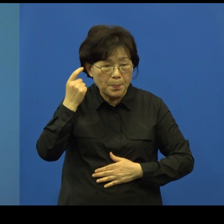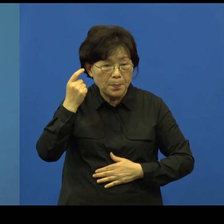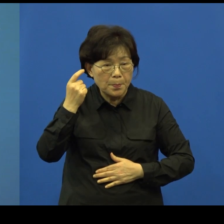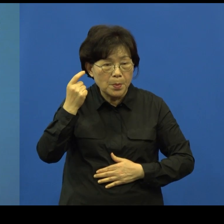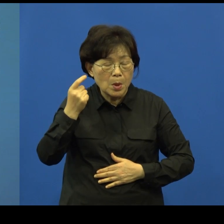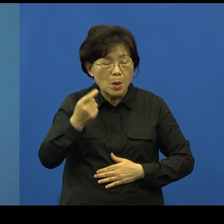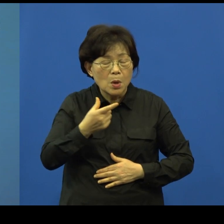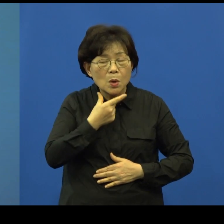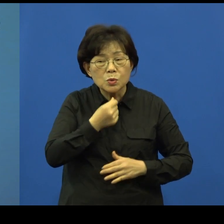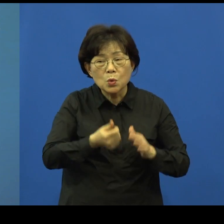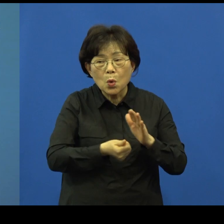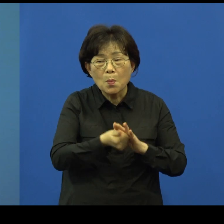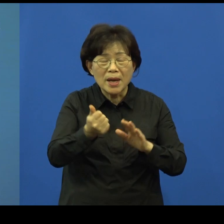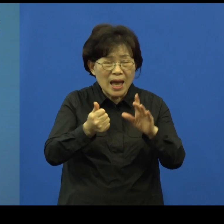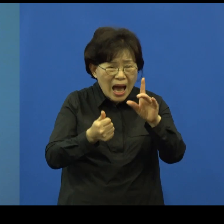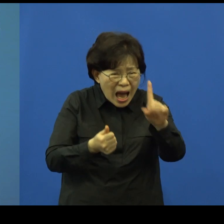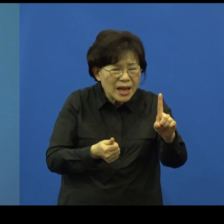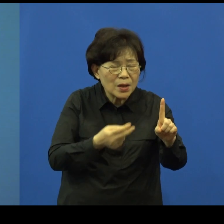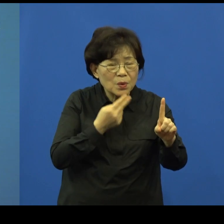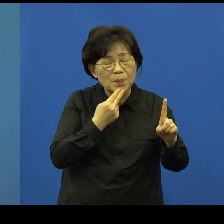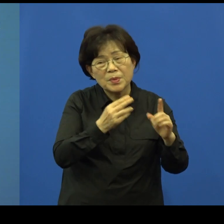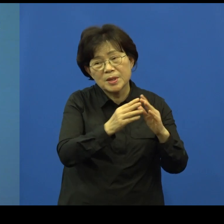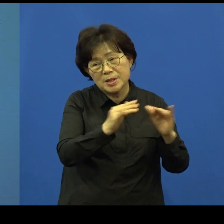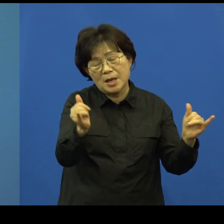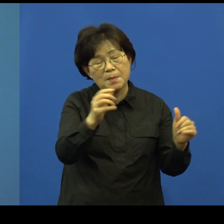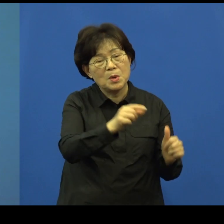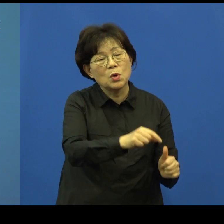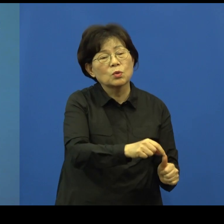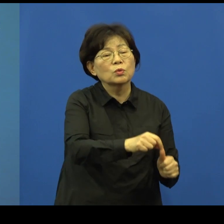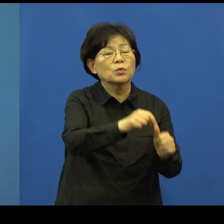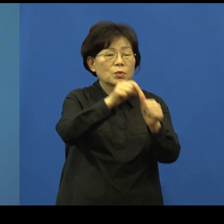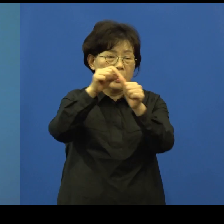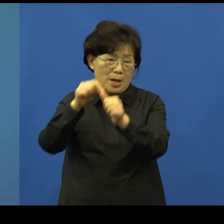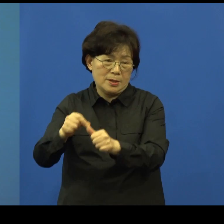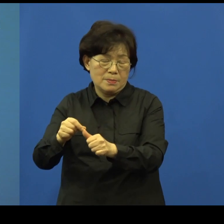소망이 하나도 없는 사람을 구원하신 거예요.